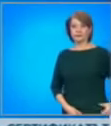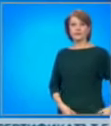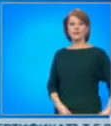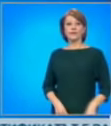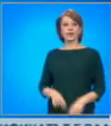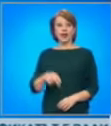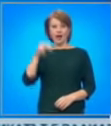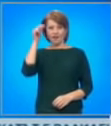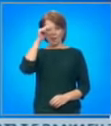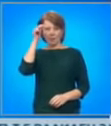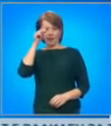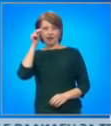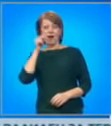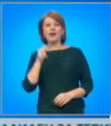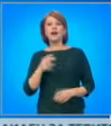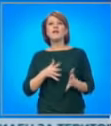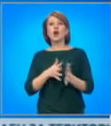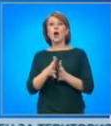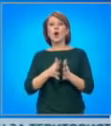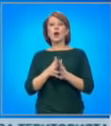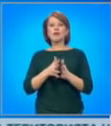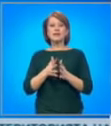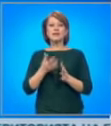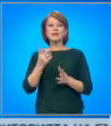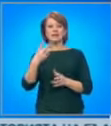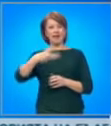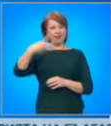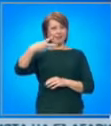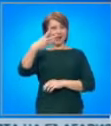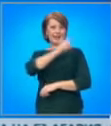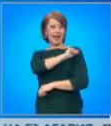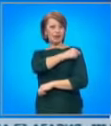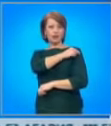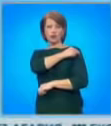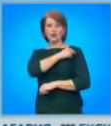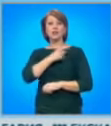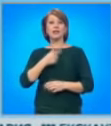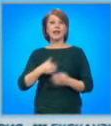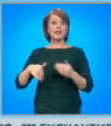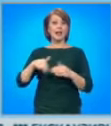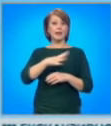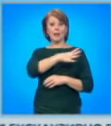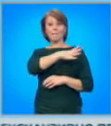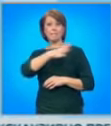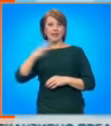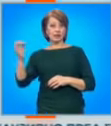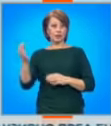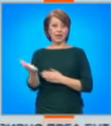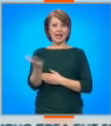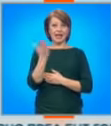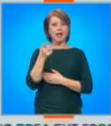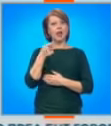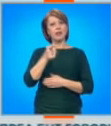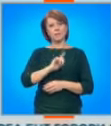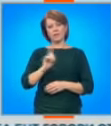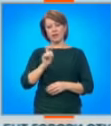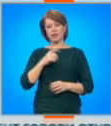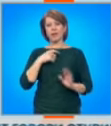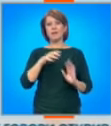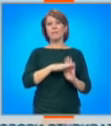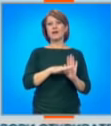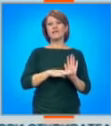доза вече са почти 500 000. За тях няма да има промяна в правилата за пътуване в Европейския съюз след 1 февруари. И едно